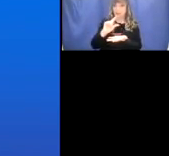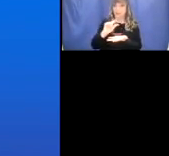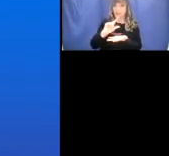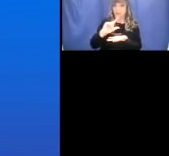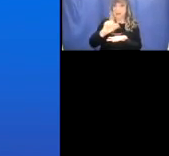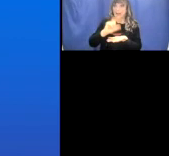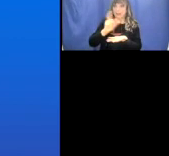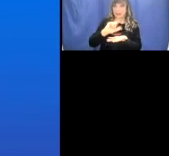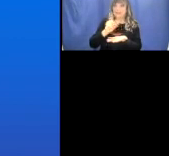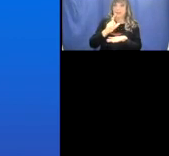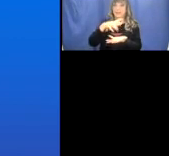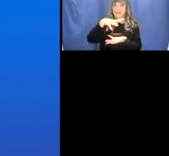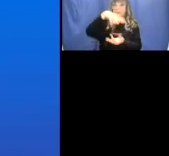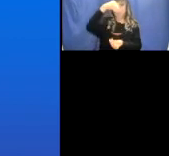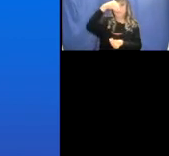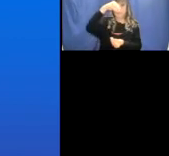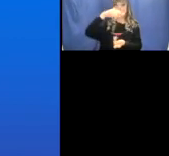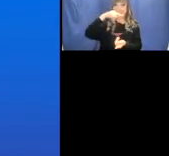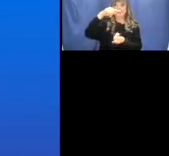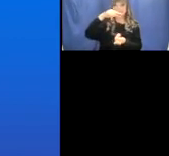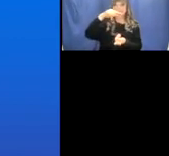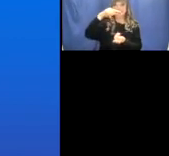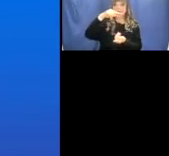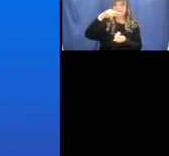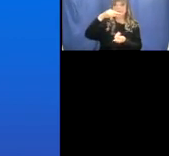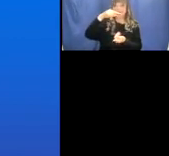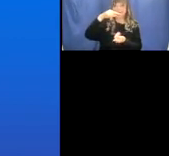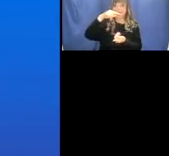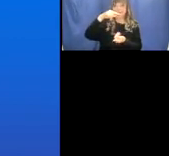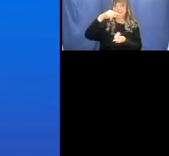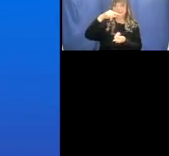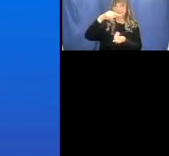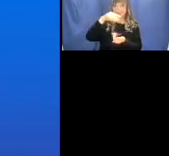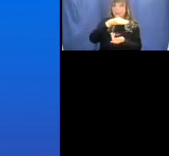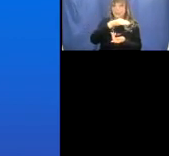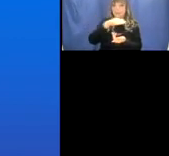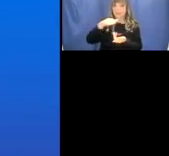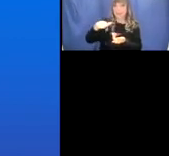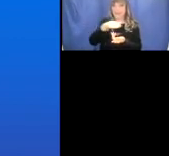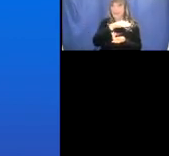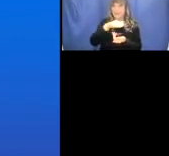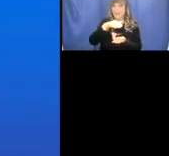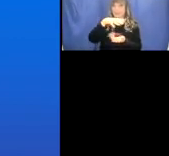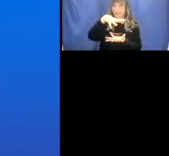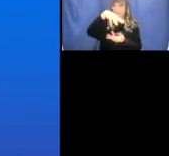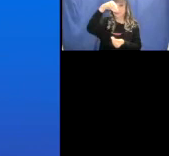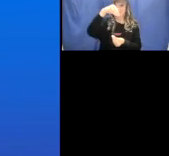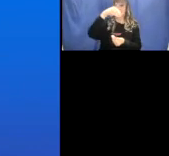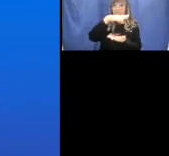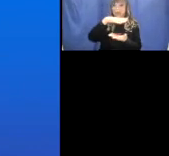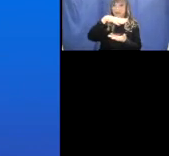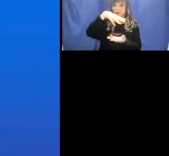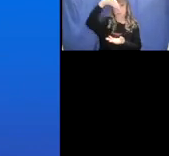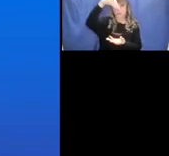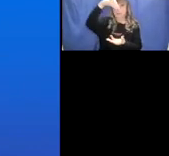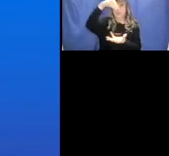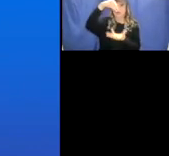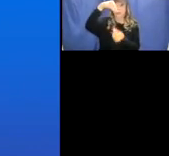simmetriche anche rispetto al piano che le divide il 2 orizzontalmente